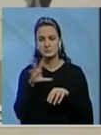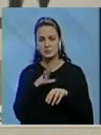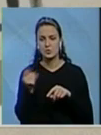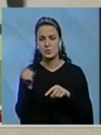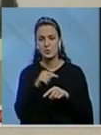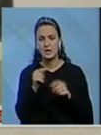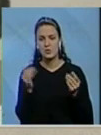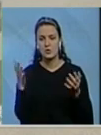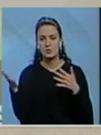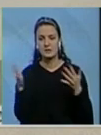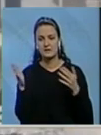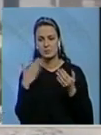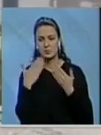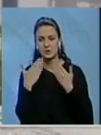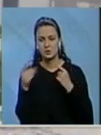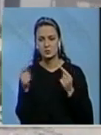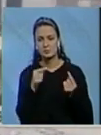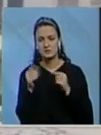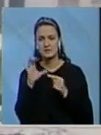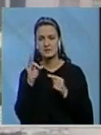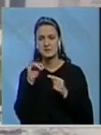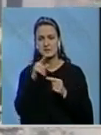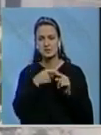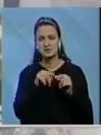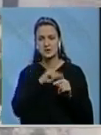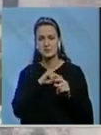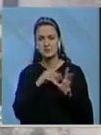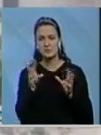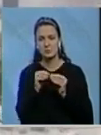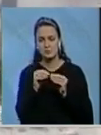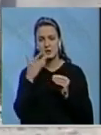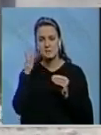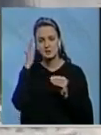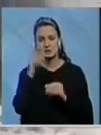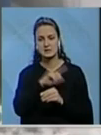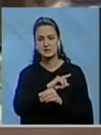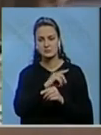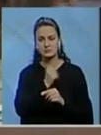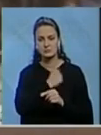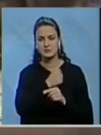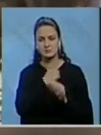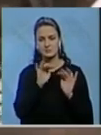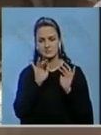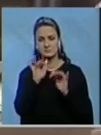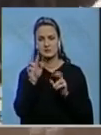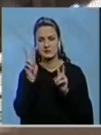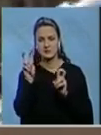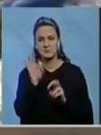ორმხრივი ურთიერთობების საკითხები, მათ შორის სირიაში მიმდინარე თანამშრომლობა და ამერიკის ძალების გაყვანის დაწყების